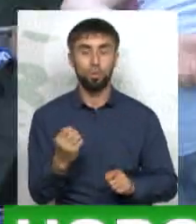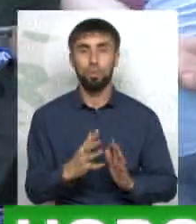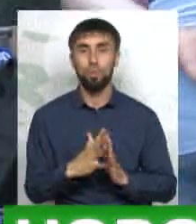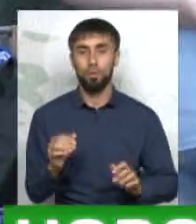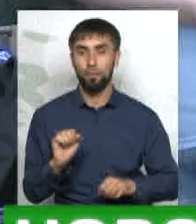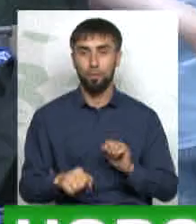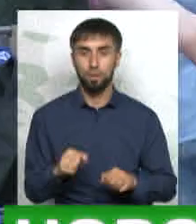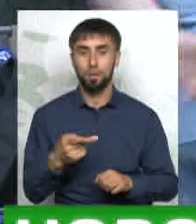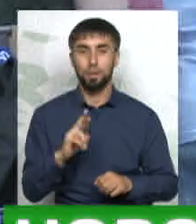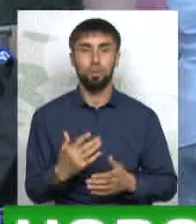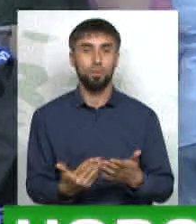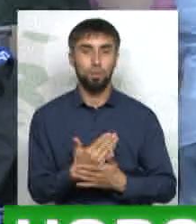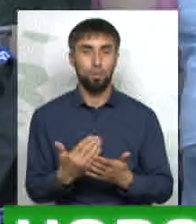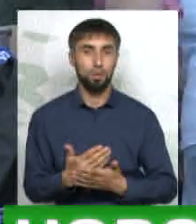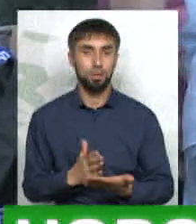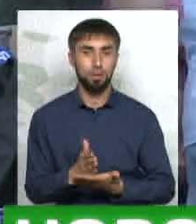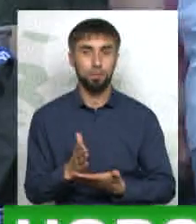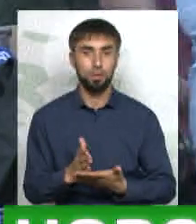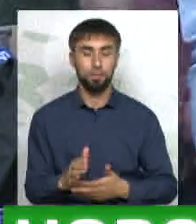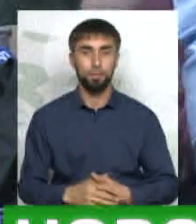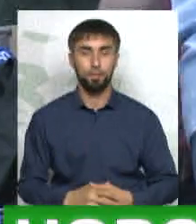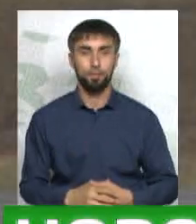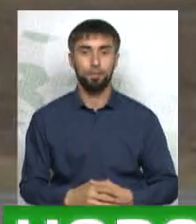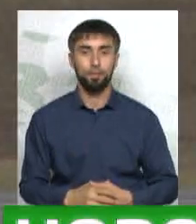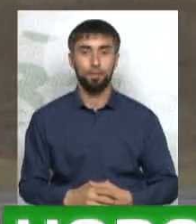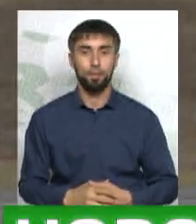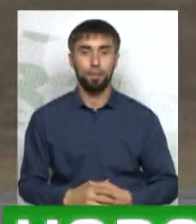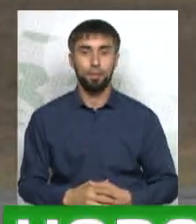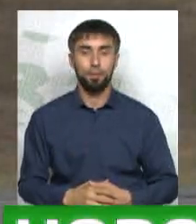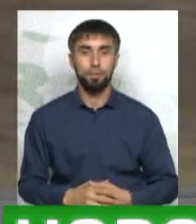больше возможностей для новых направлений. Зелимхан Калоев, Мухаммад Билакиев, Новости 24.